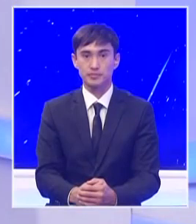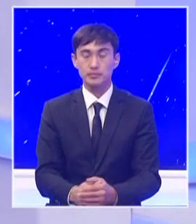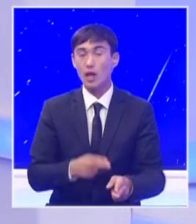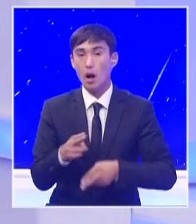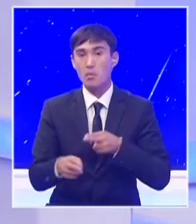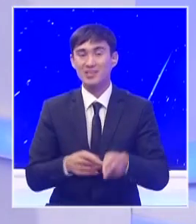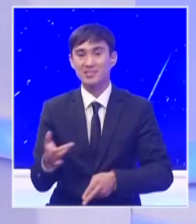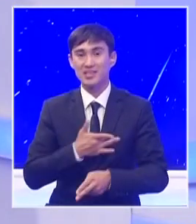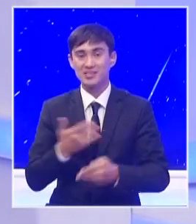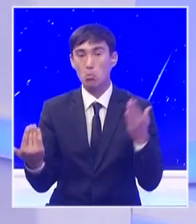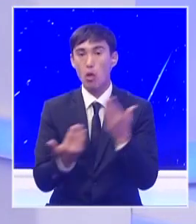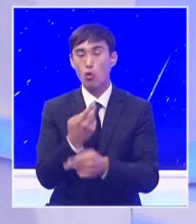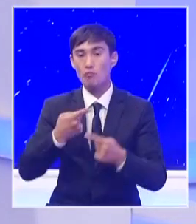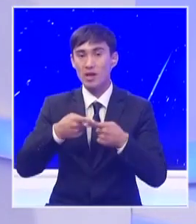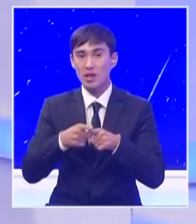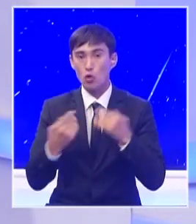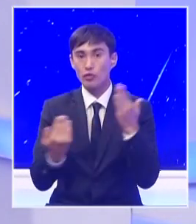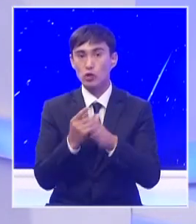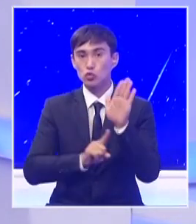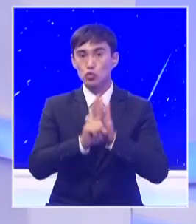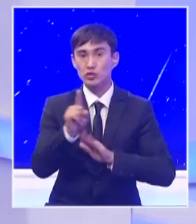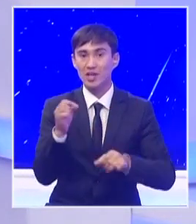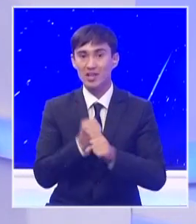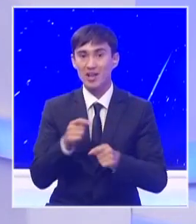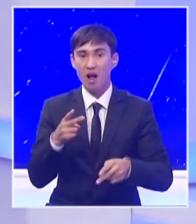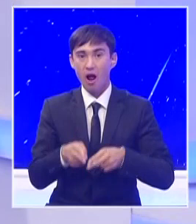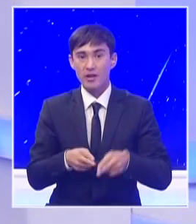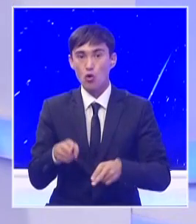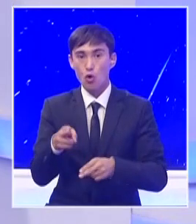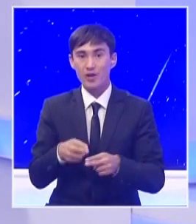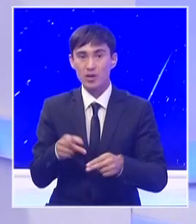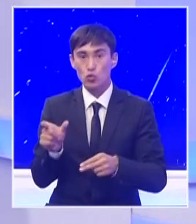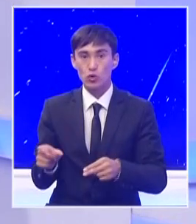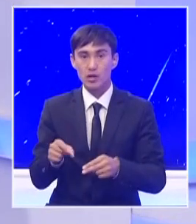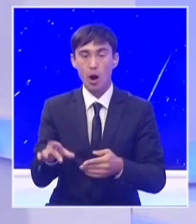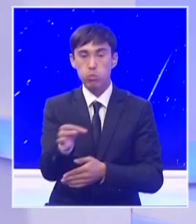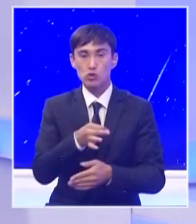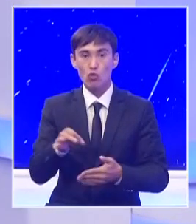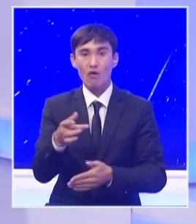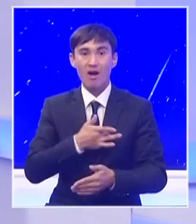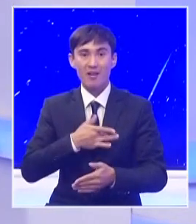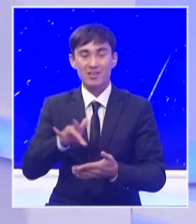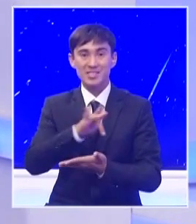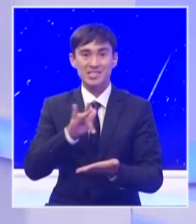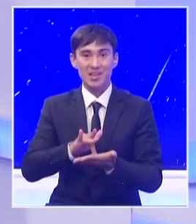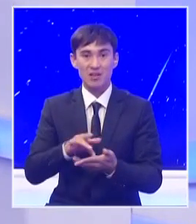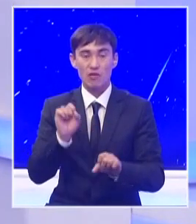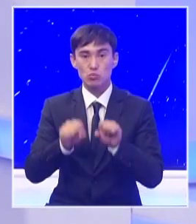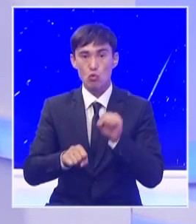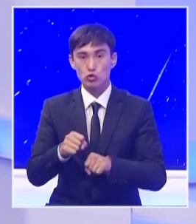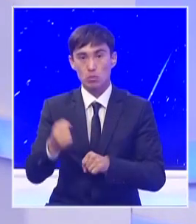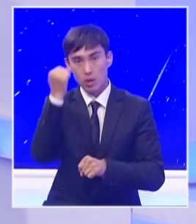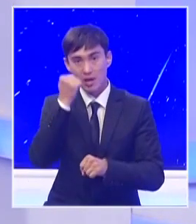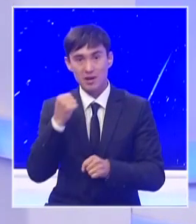Операции на сердце по новым технологиям начнут делать кардиохирурги областного кардиологического центра. Это стало возможным благодаря коллегам